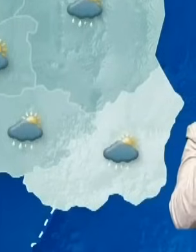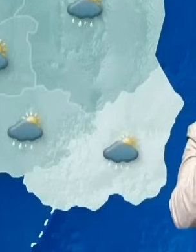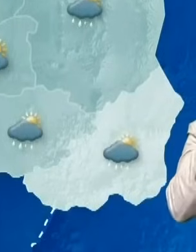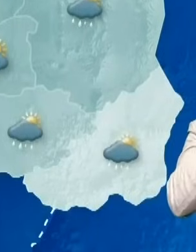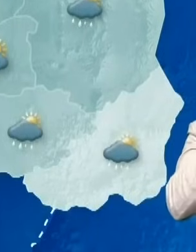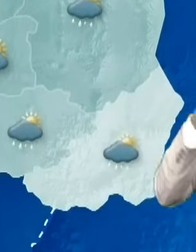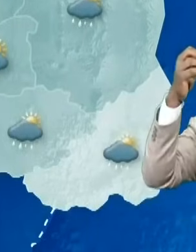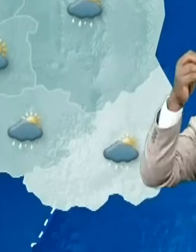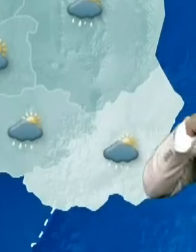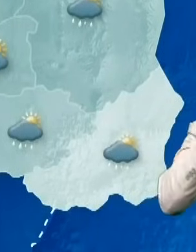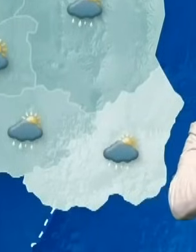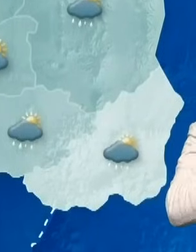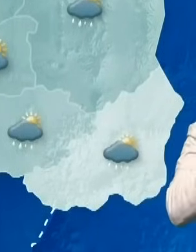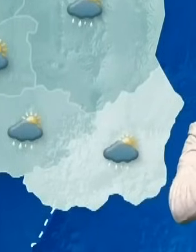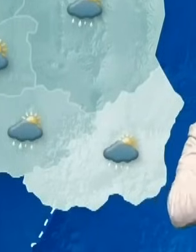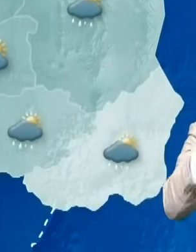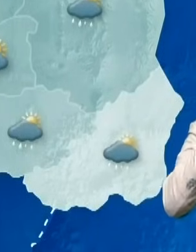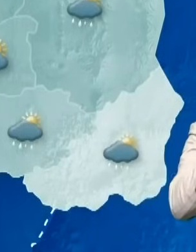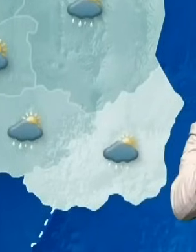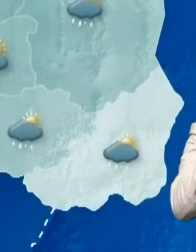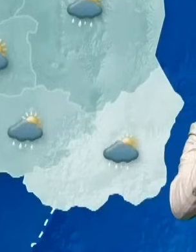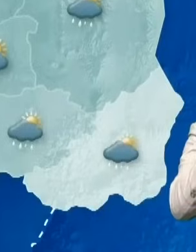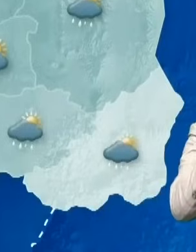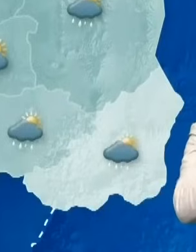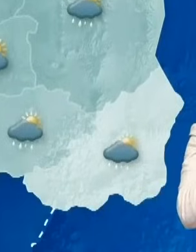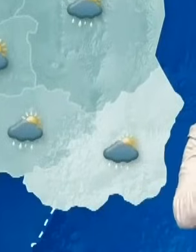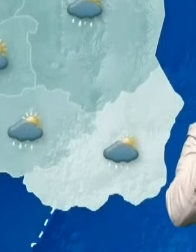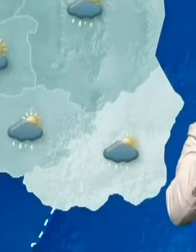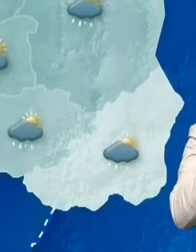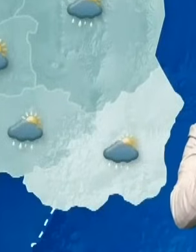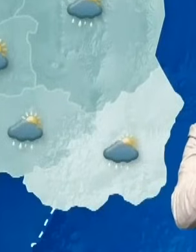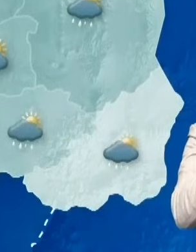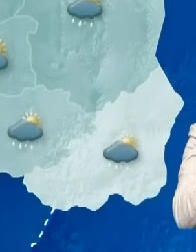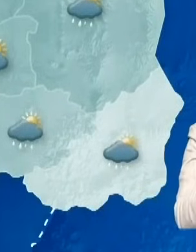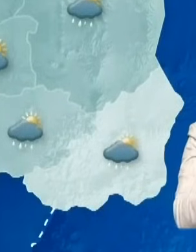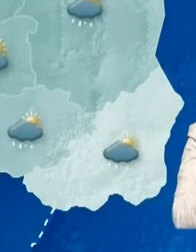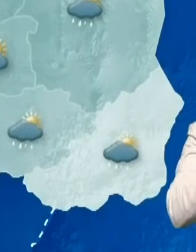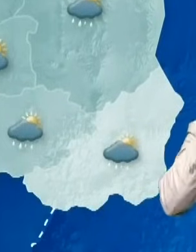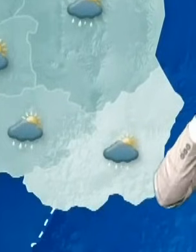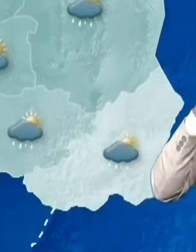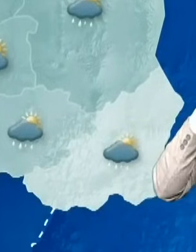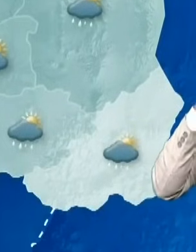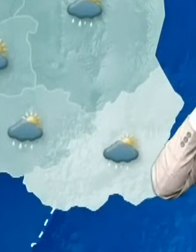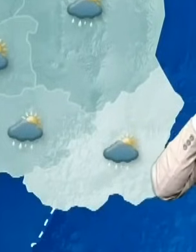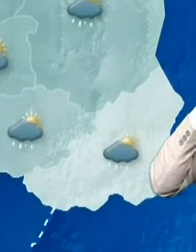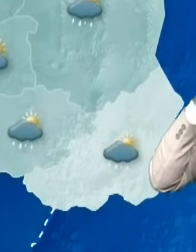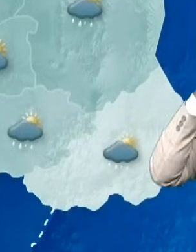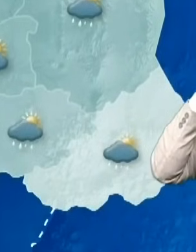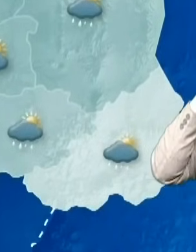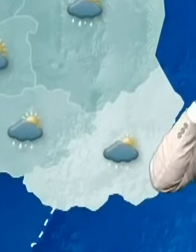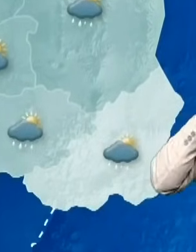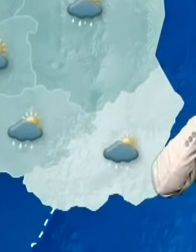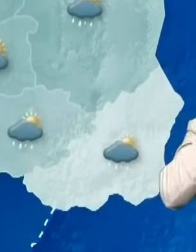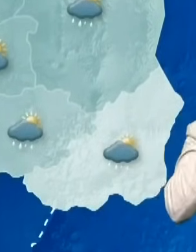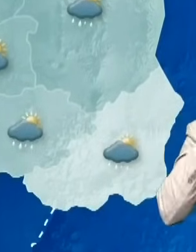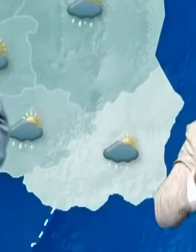wa Kigali, mu turere twa Gakenke ndetse na Gicumbi mu ntara y'Amajyaruguru, akarere ka Nyanza, Huye na Gisagara mu ntara y'Amajyepfo,